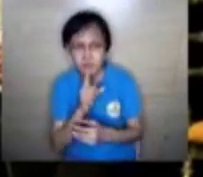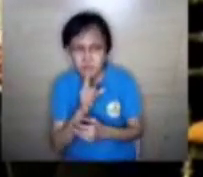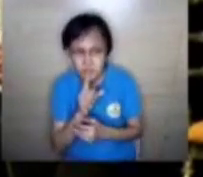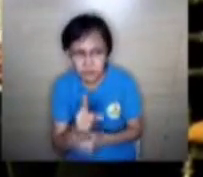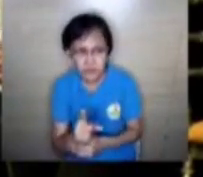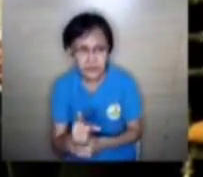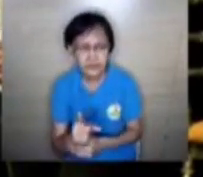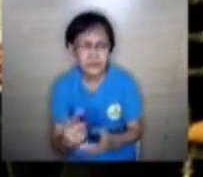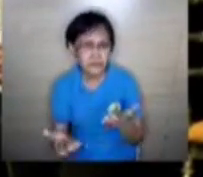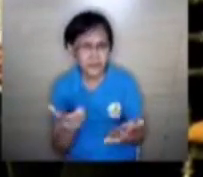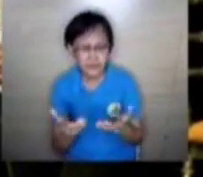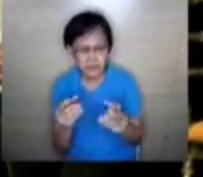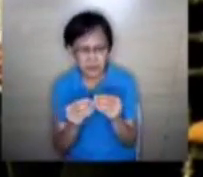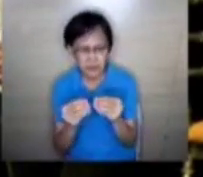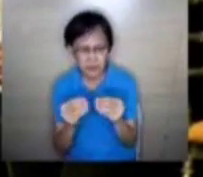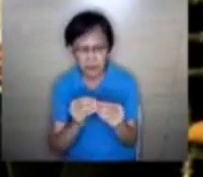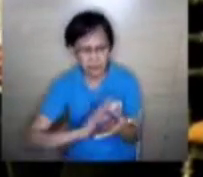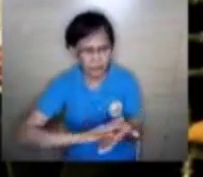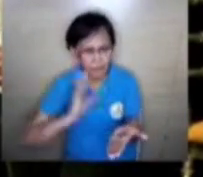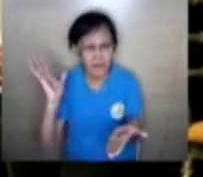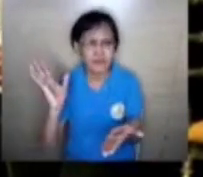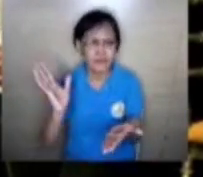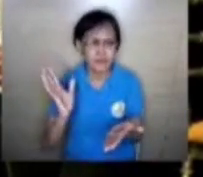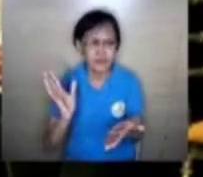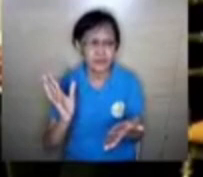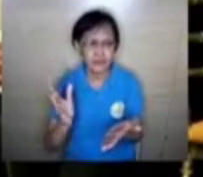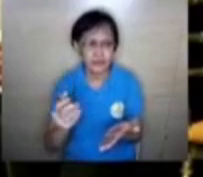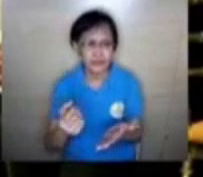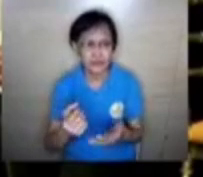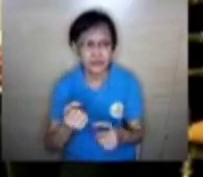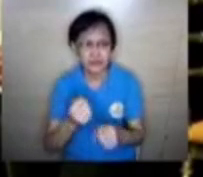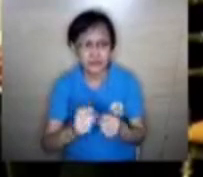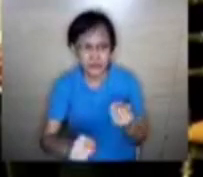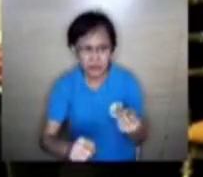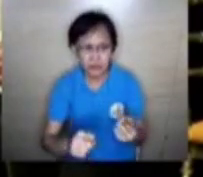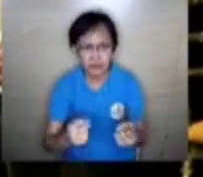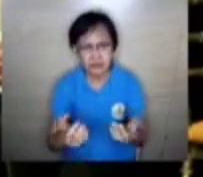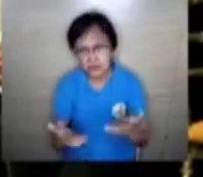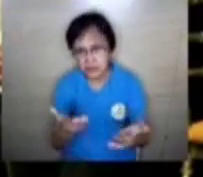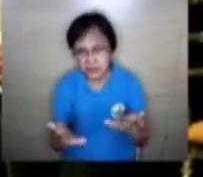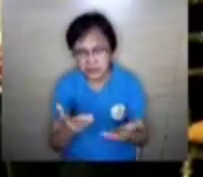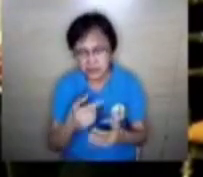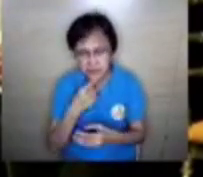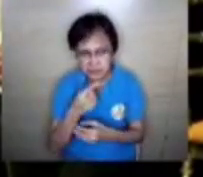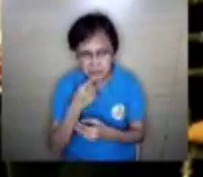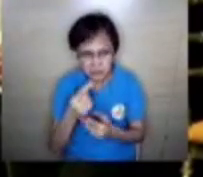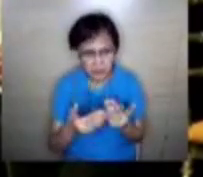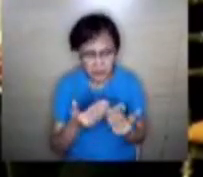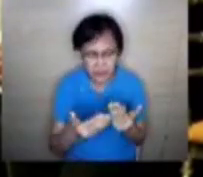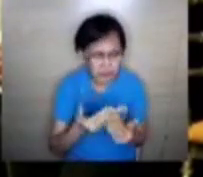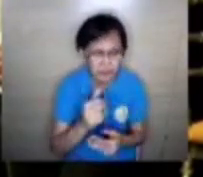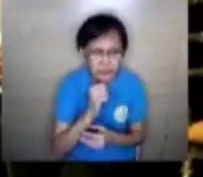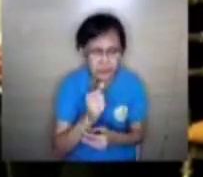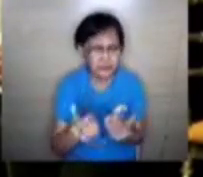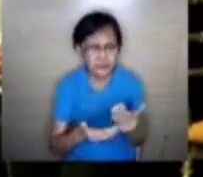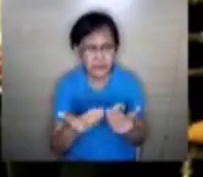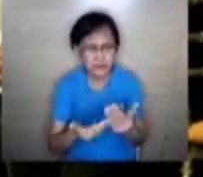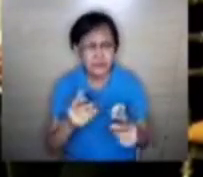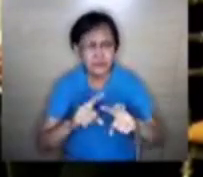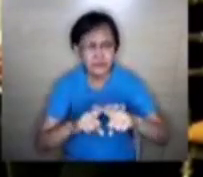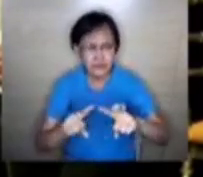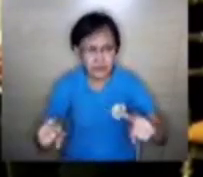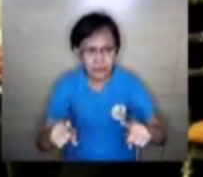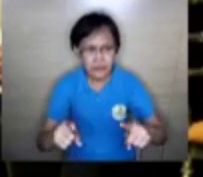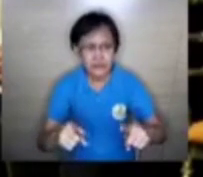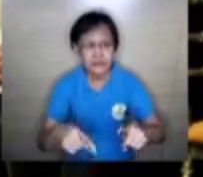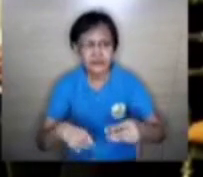Baka mas mahal pa. Paano masasabi na may korupsyon dun? Common sense lang po. Susunod, ang cash gifts for